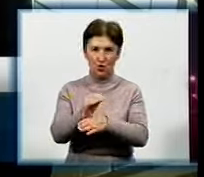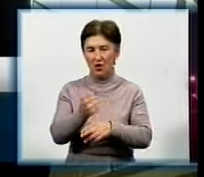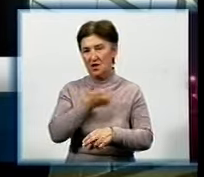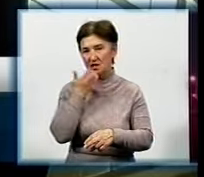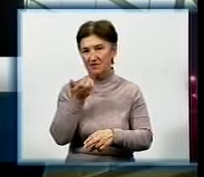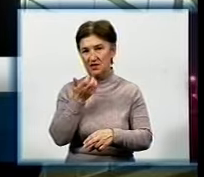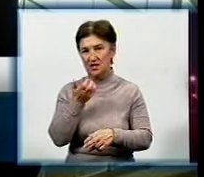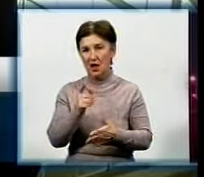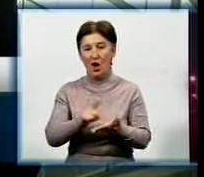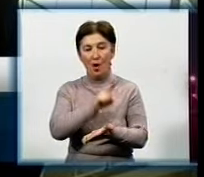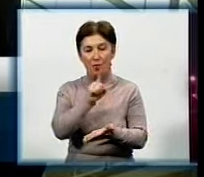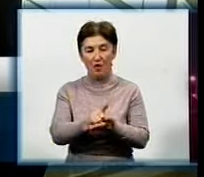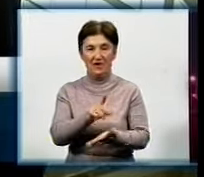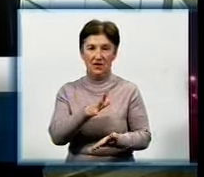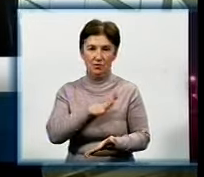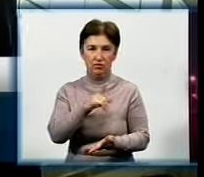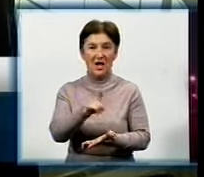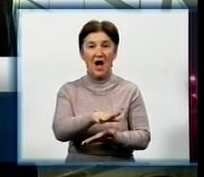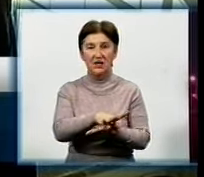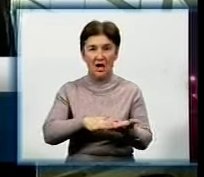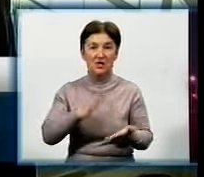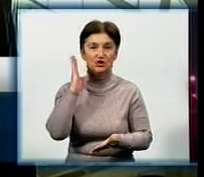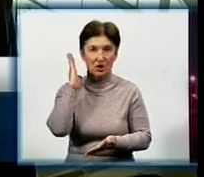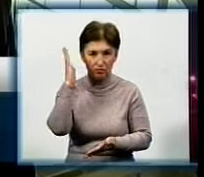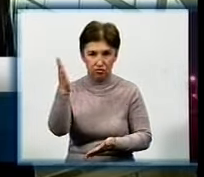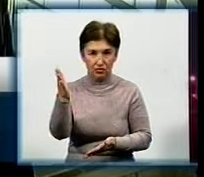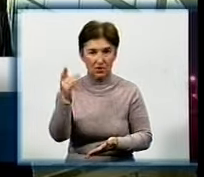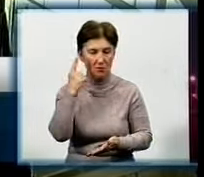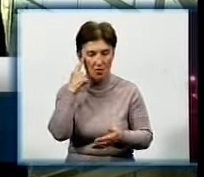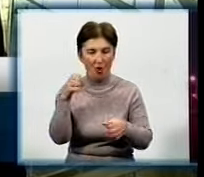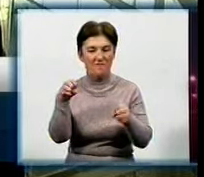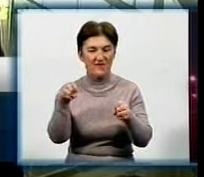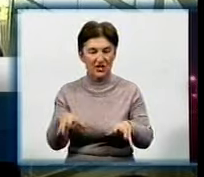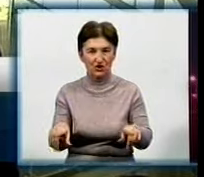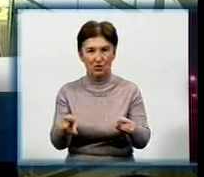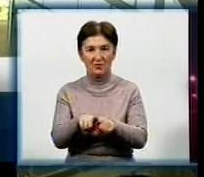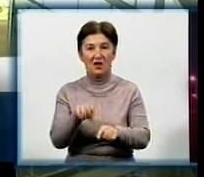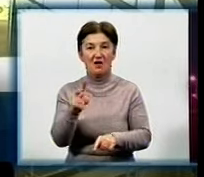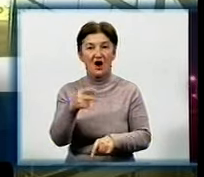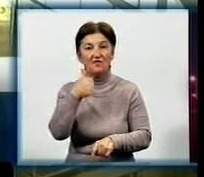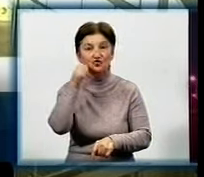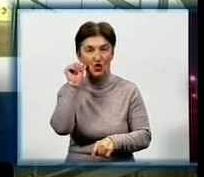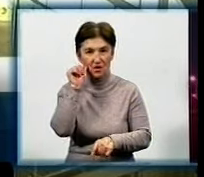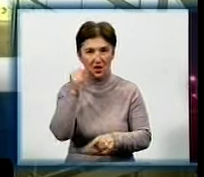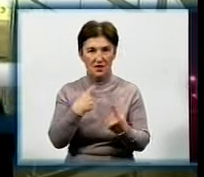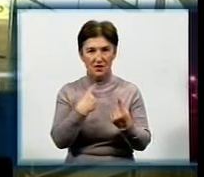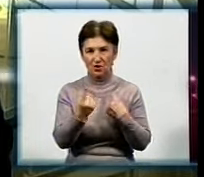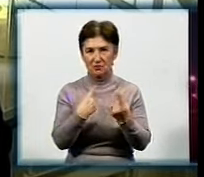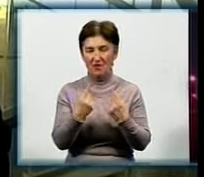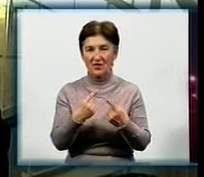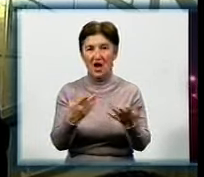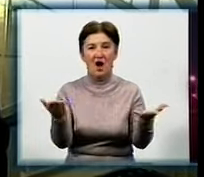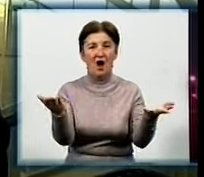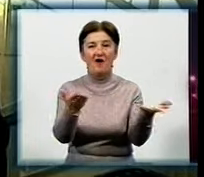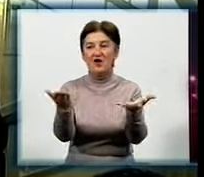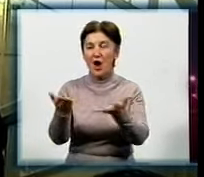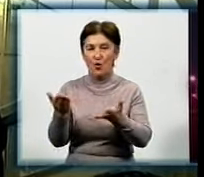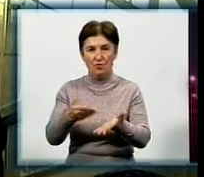температури повинні бути А далі ми вже з вами будемо тоді вирішувати Так як вчора розмовляли Якщо десь в якомусь одному